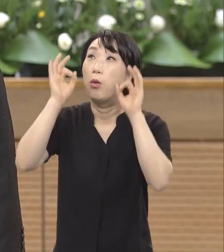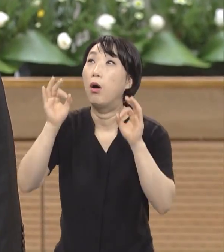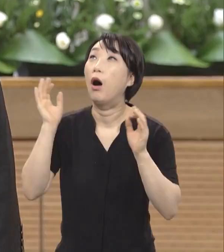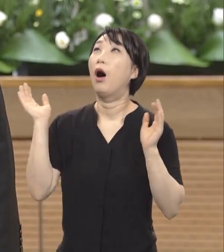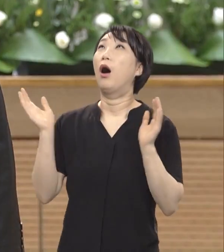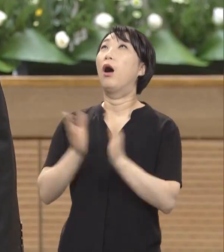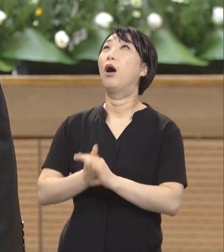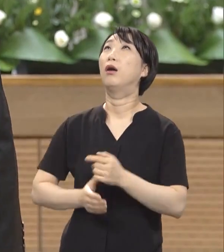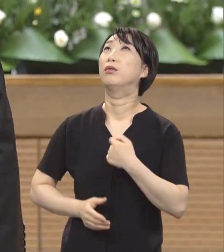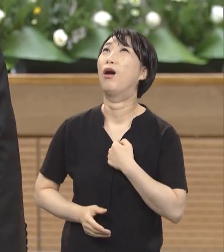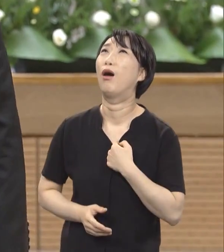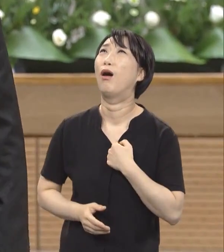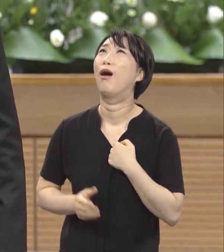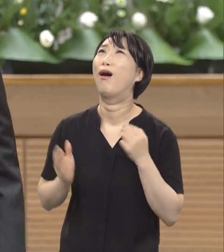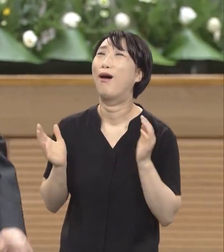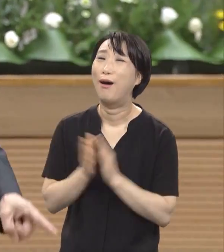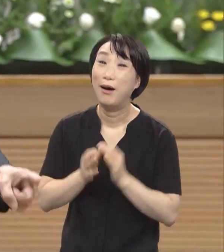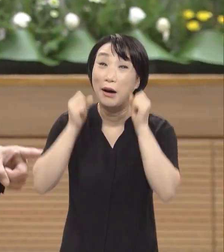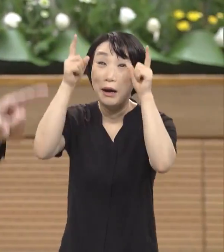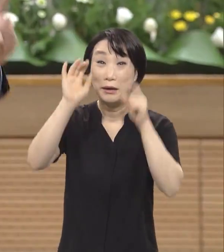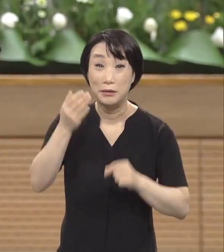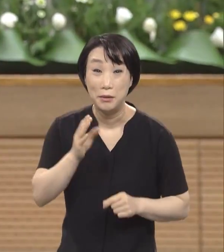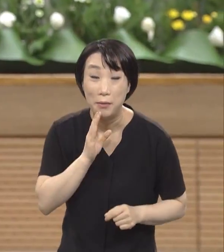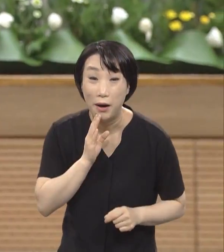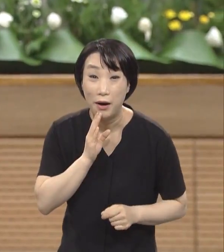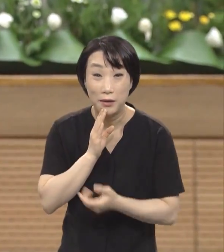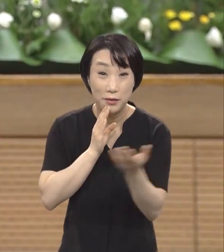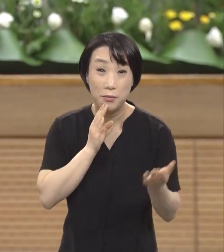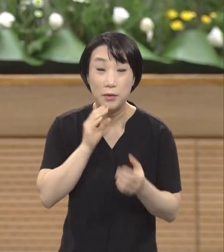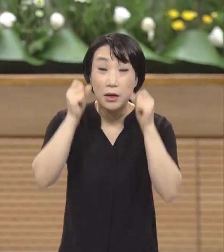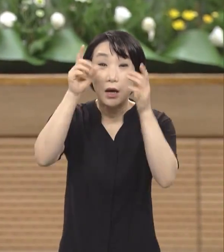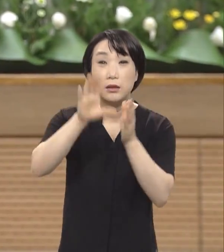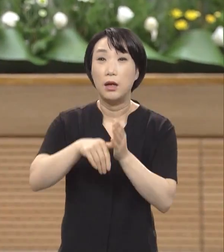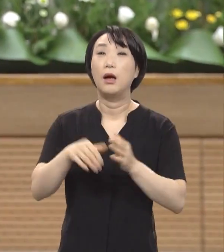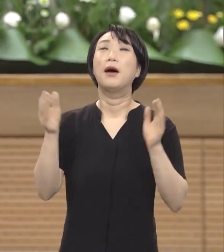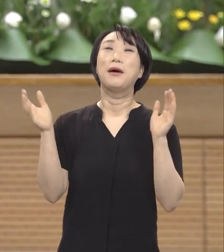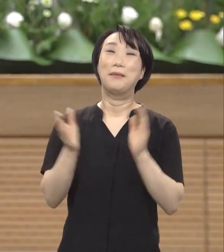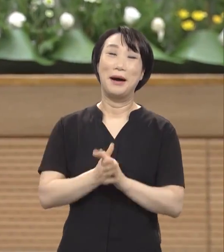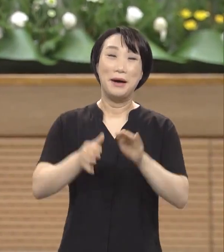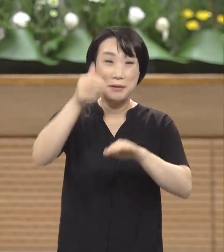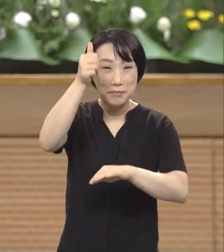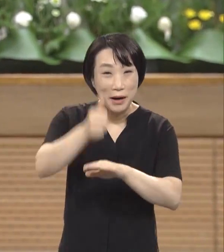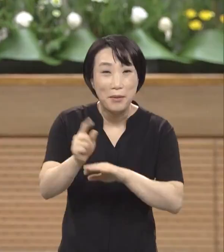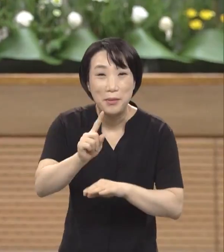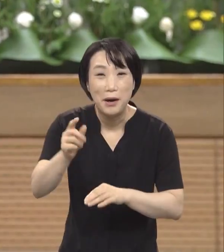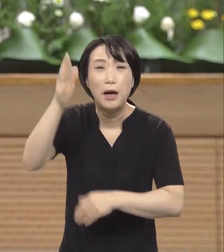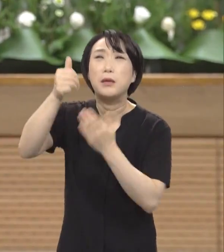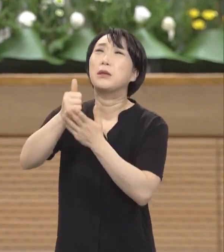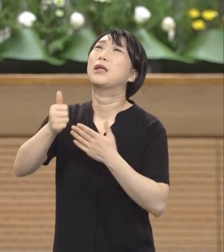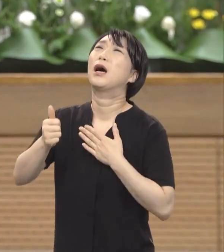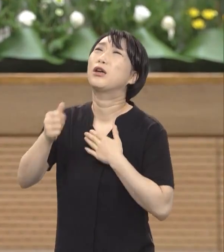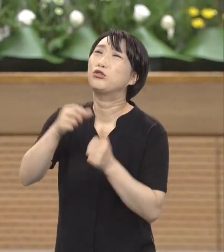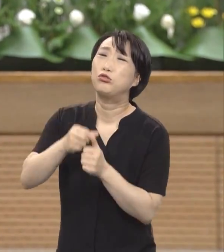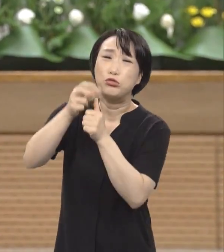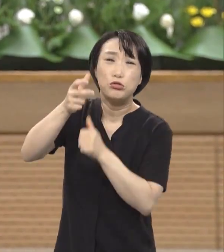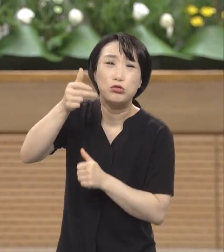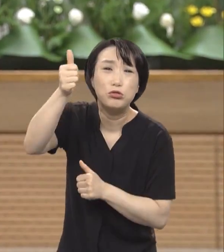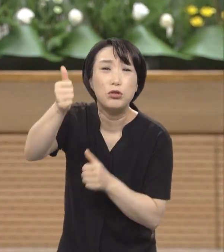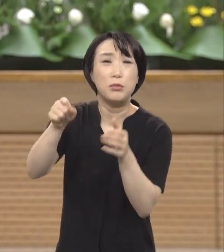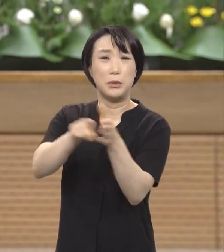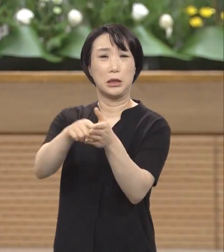듣고 알게 되는 거야. 알게 될 때 드디어 그가 나의 구주라고 믿어지는 거야.